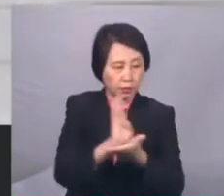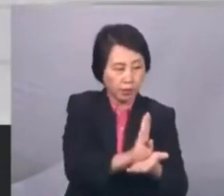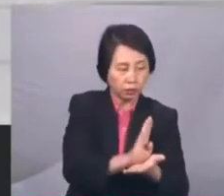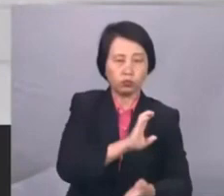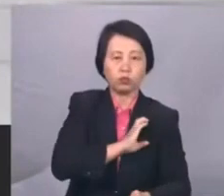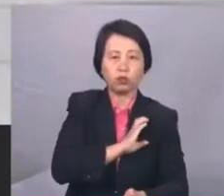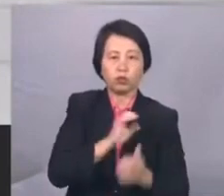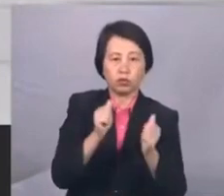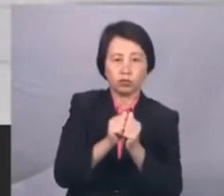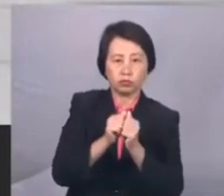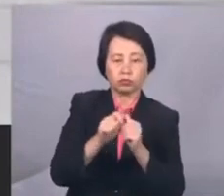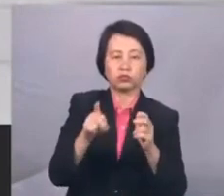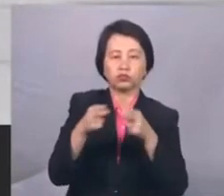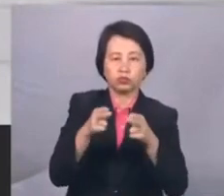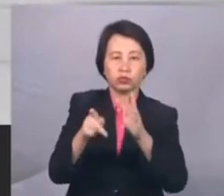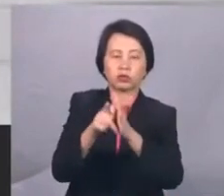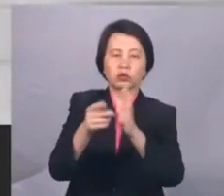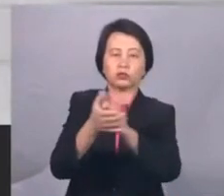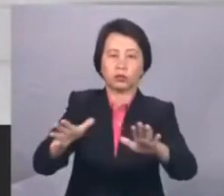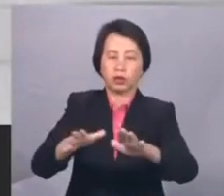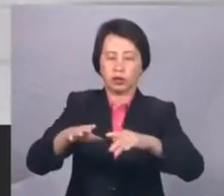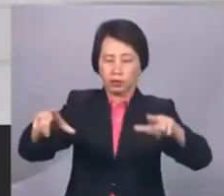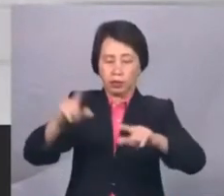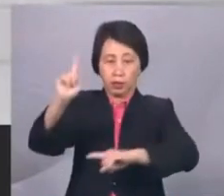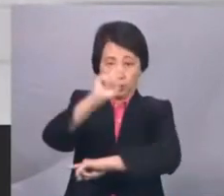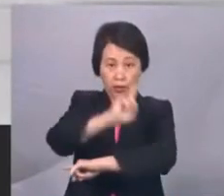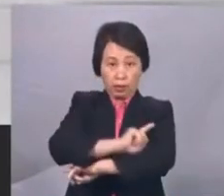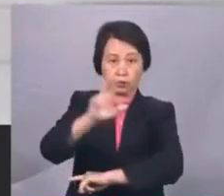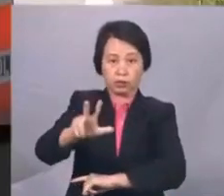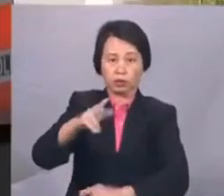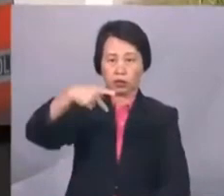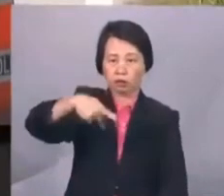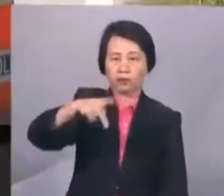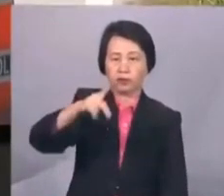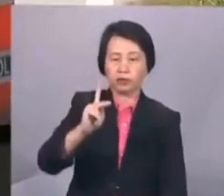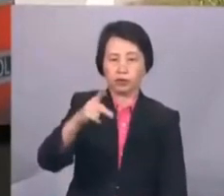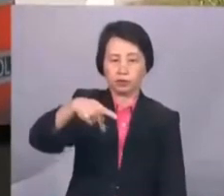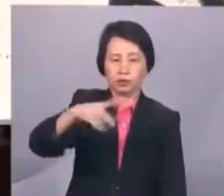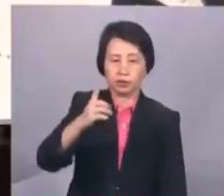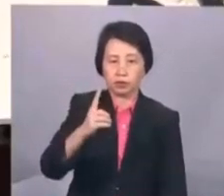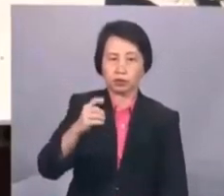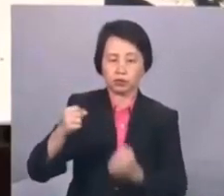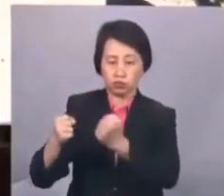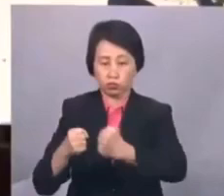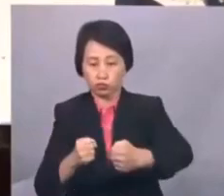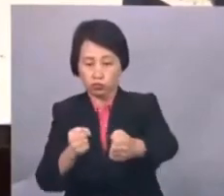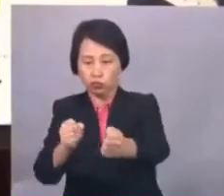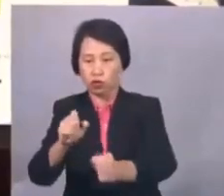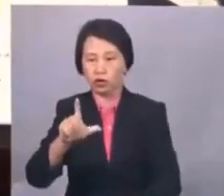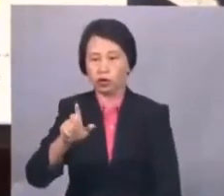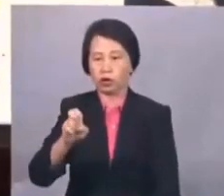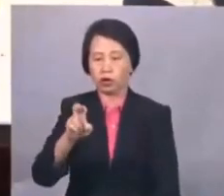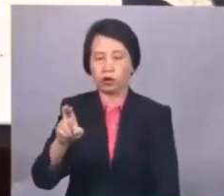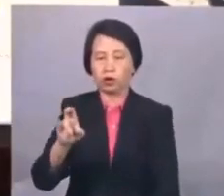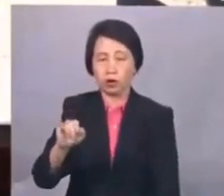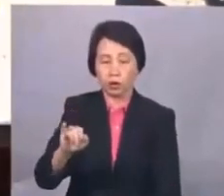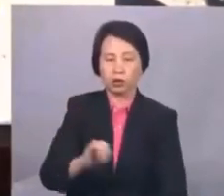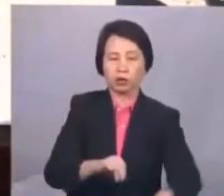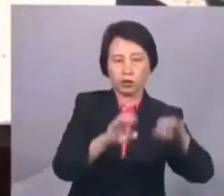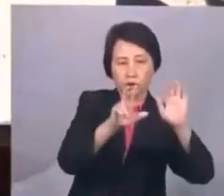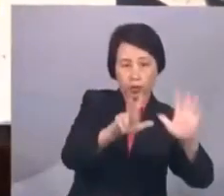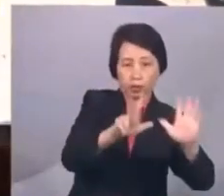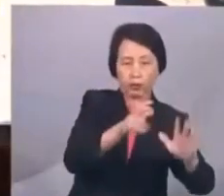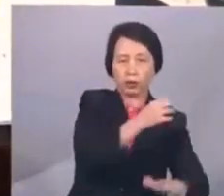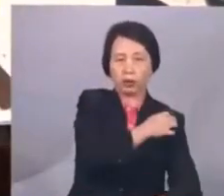police bagi urusan keselamatan pelaksanaan hari ketiga pcpd di kawasan berkenaan melibatkan lavan pegawai dan